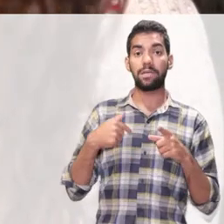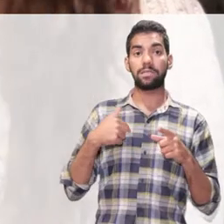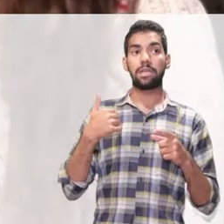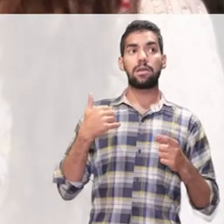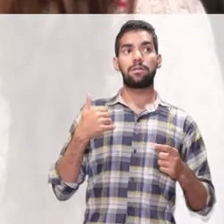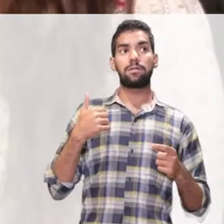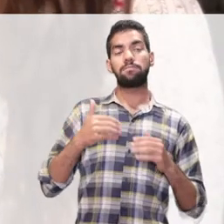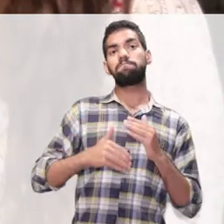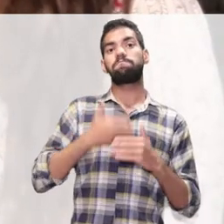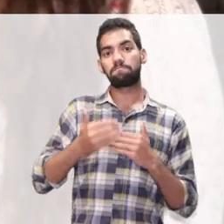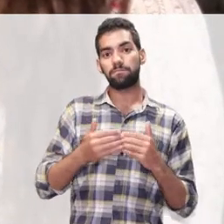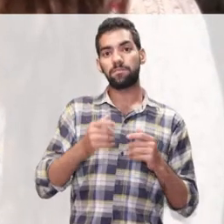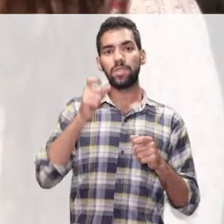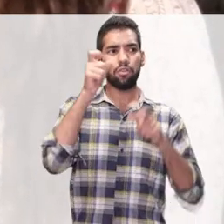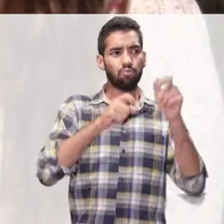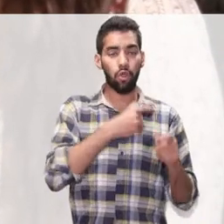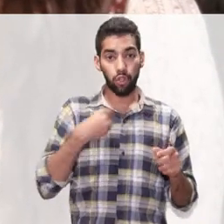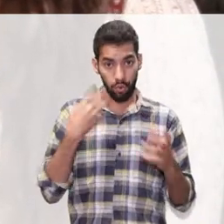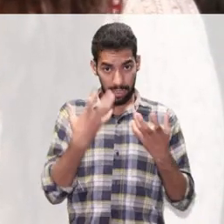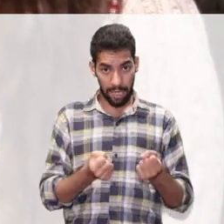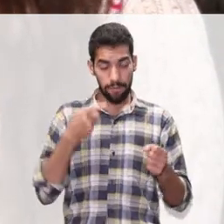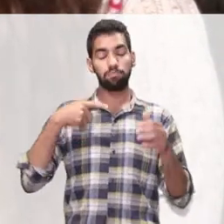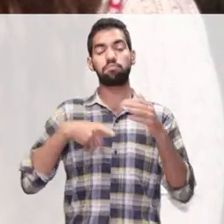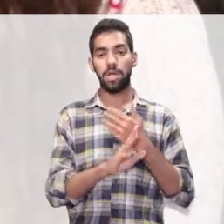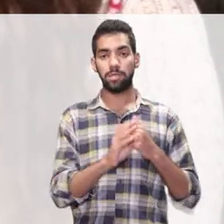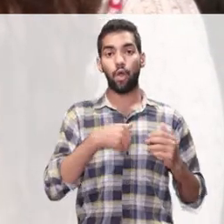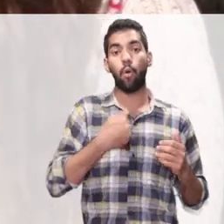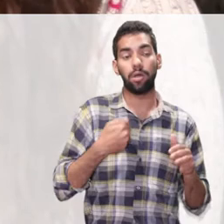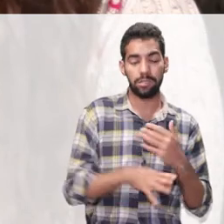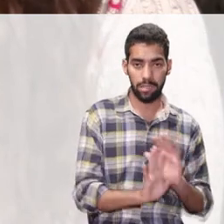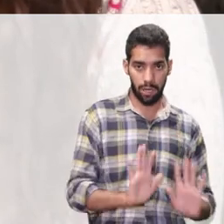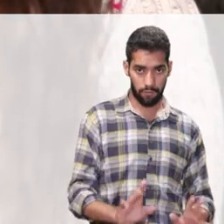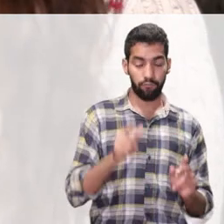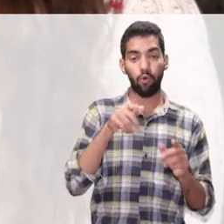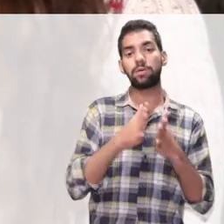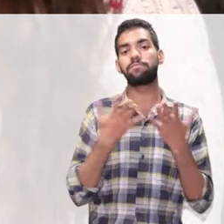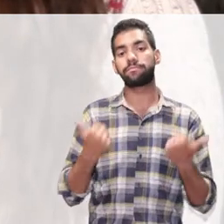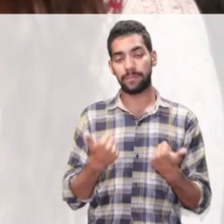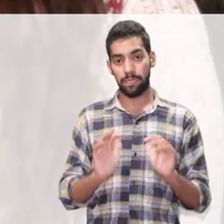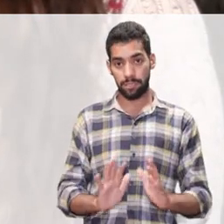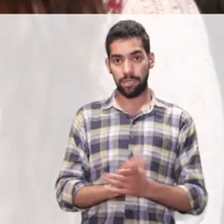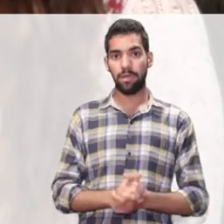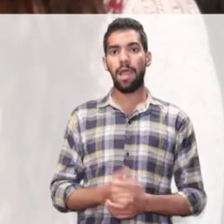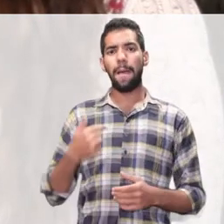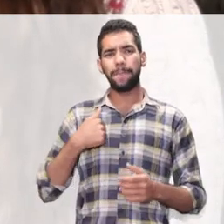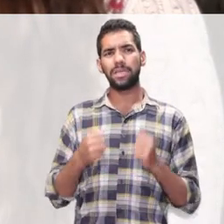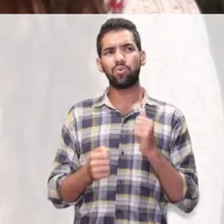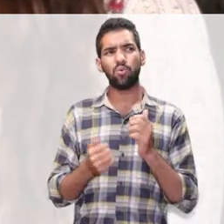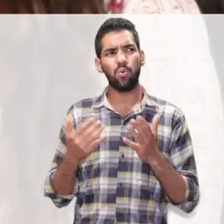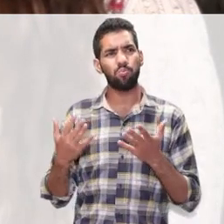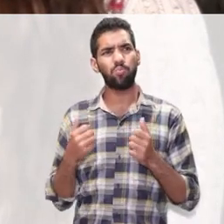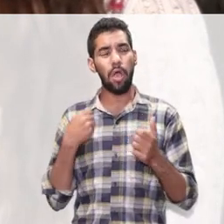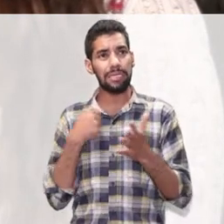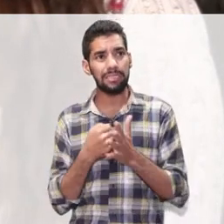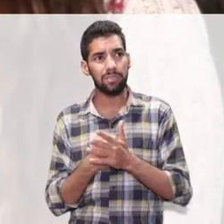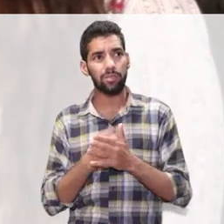Video then subscribe to the Page if you liked The Video